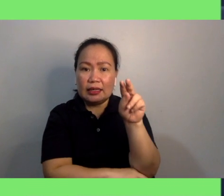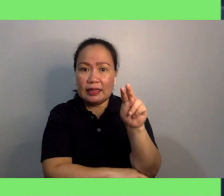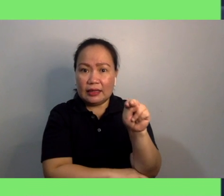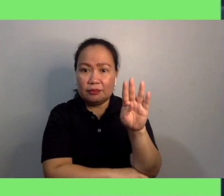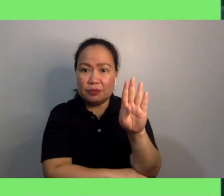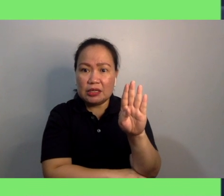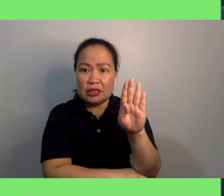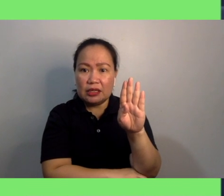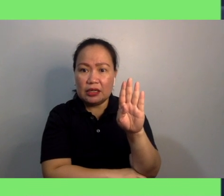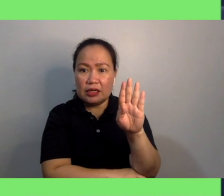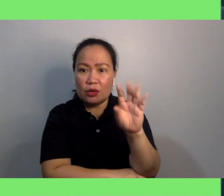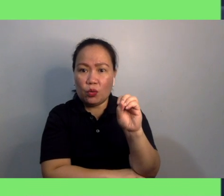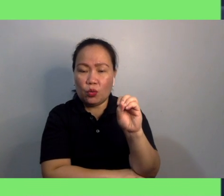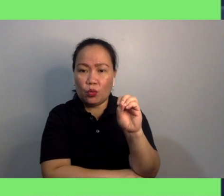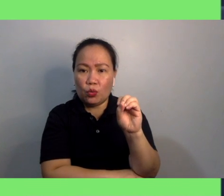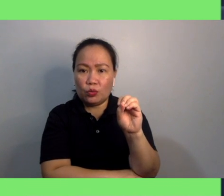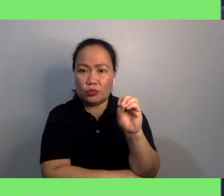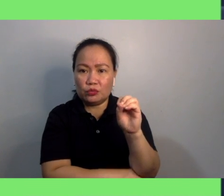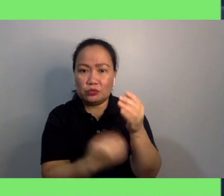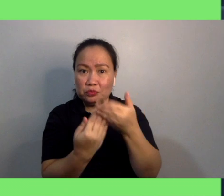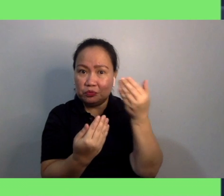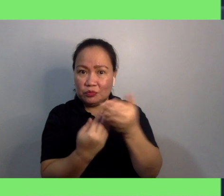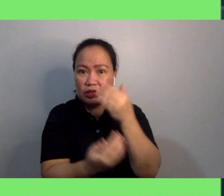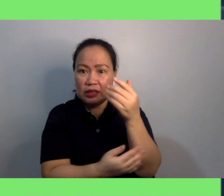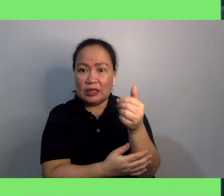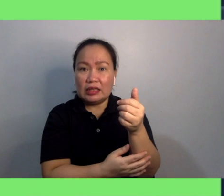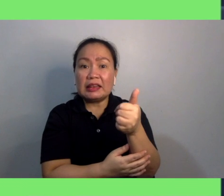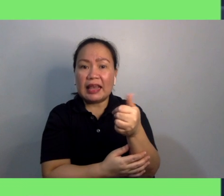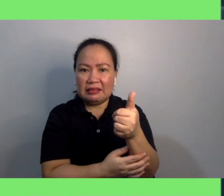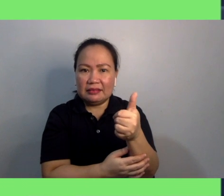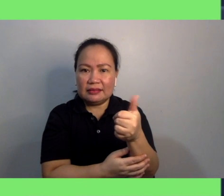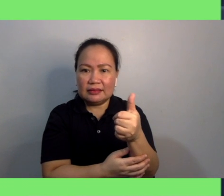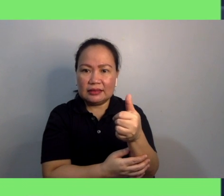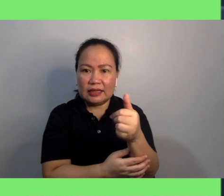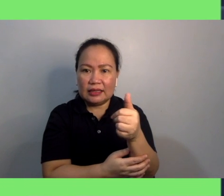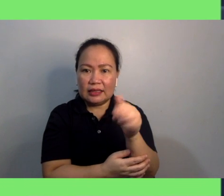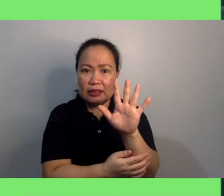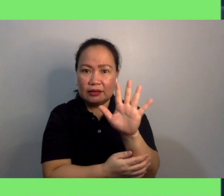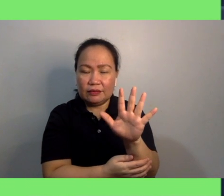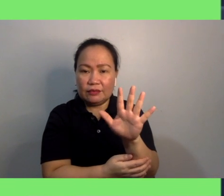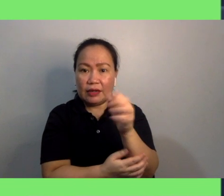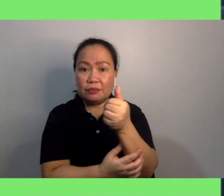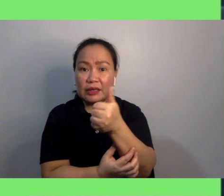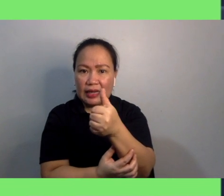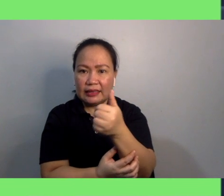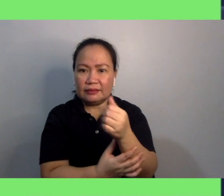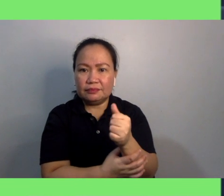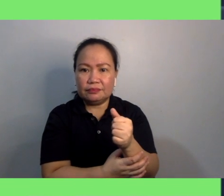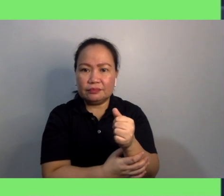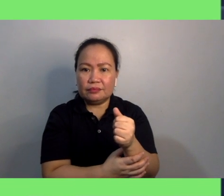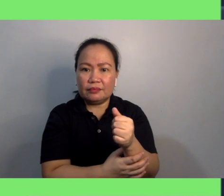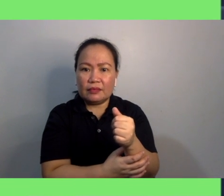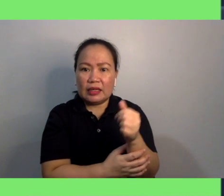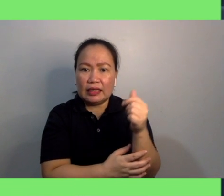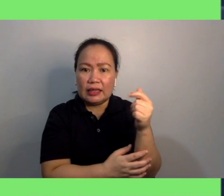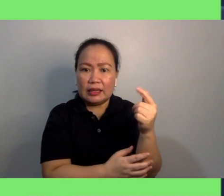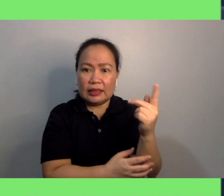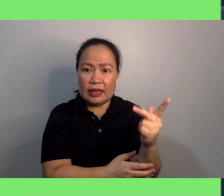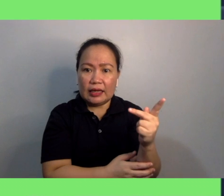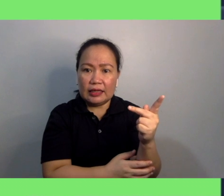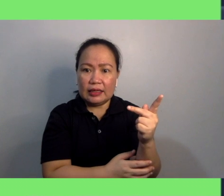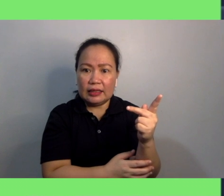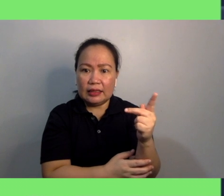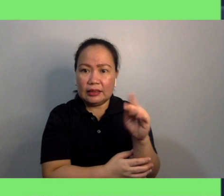So, NBO. So, ito, madali lang. 10. Okay? And then, angle KBP.